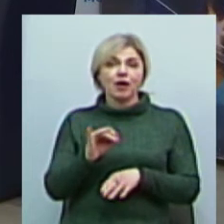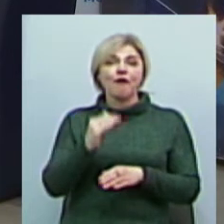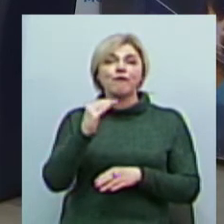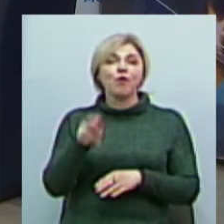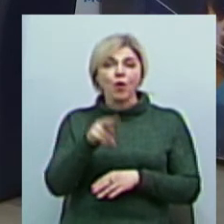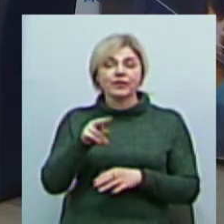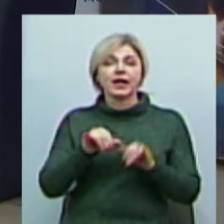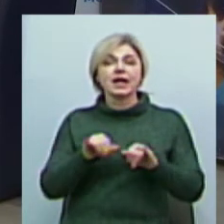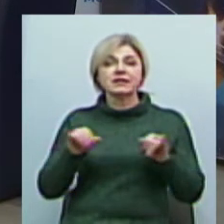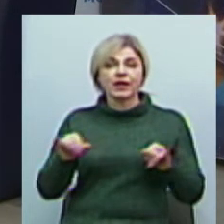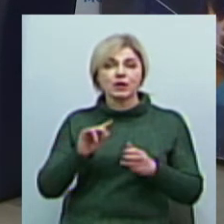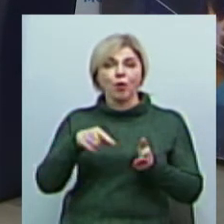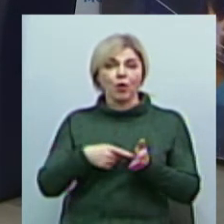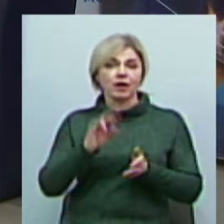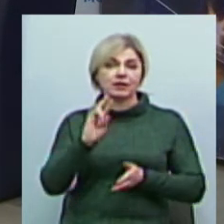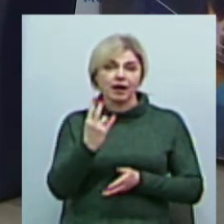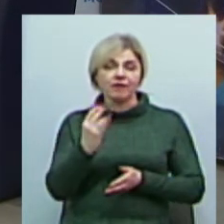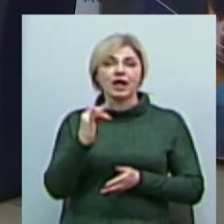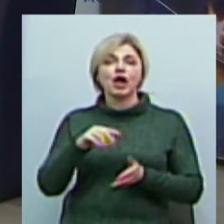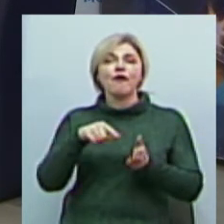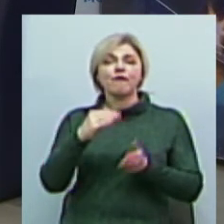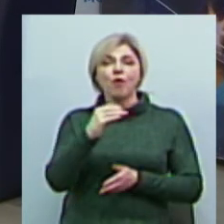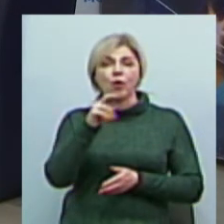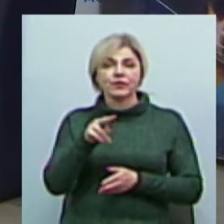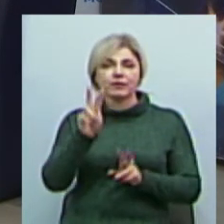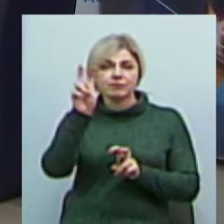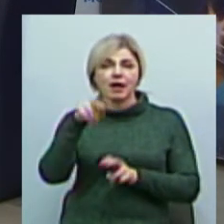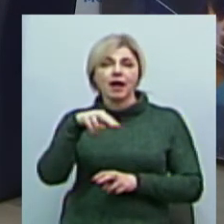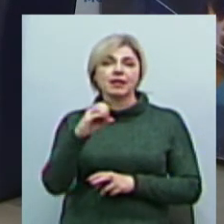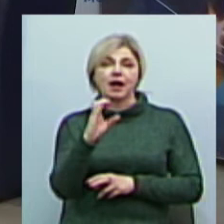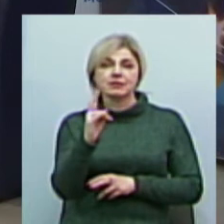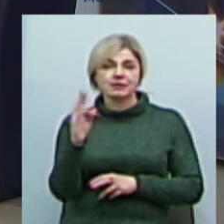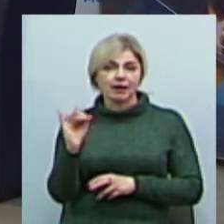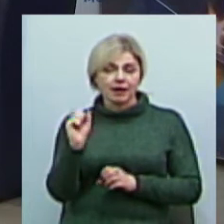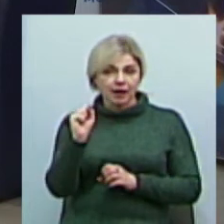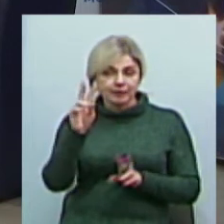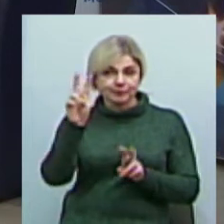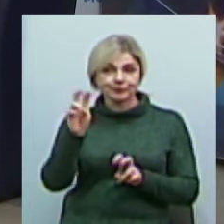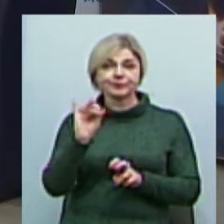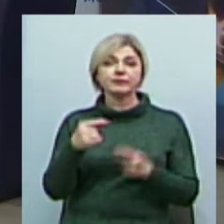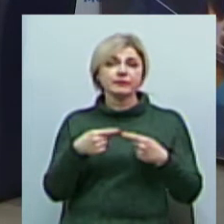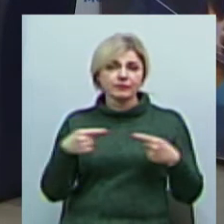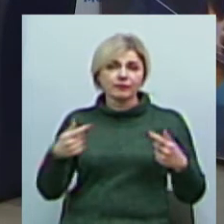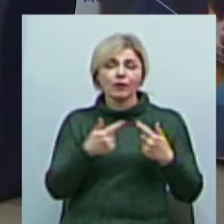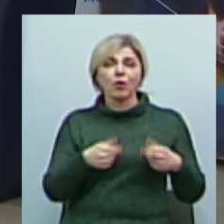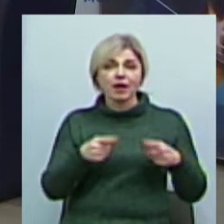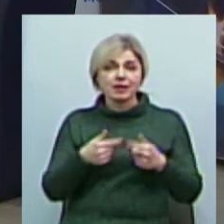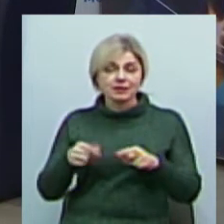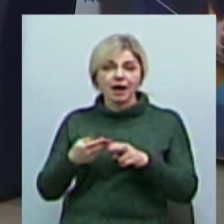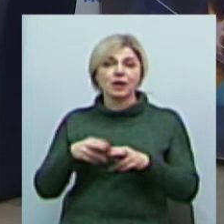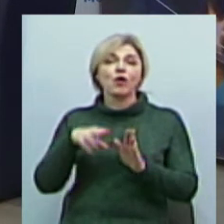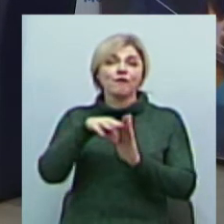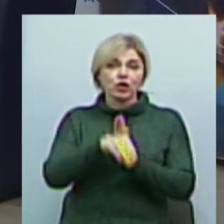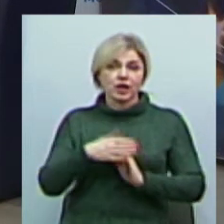города Николаева, и там, фонд «Ласка», и ряд организаций, которые вошли в